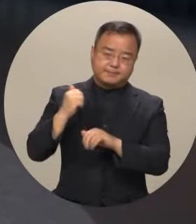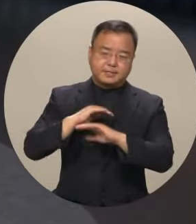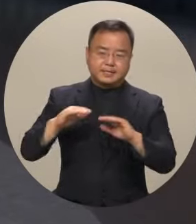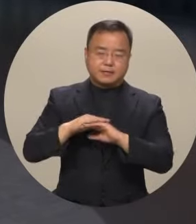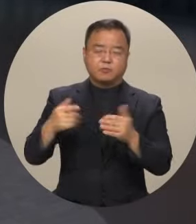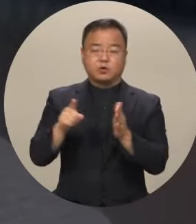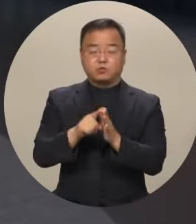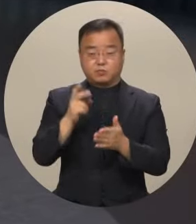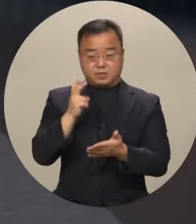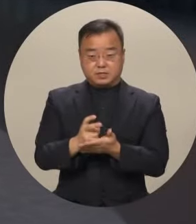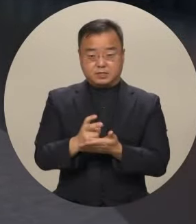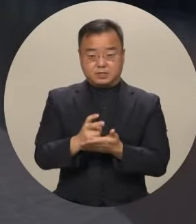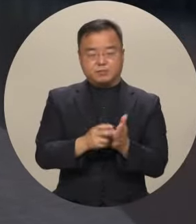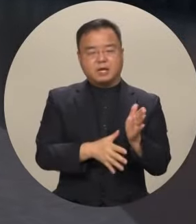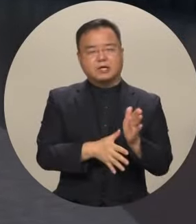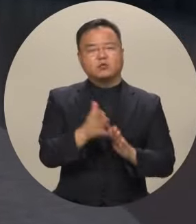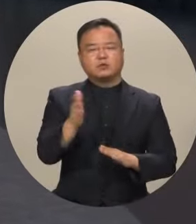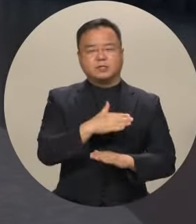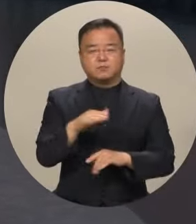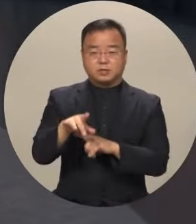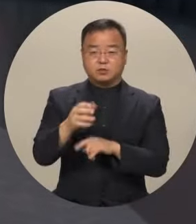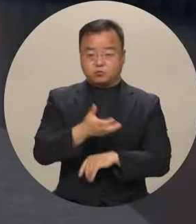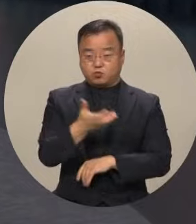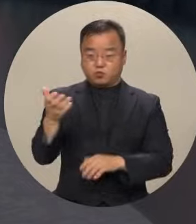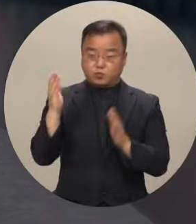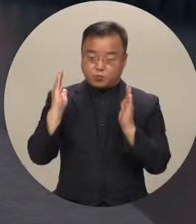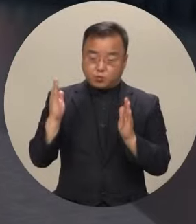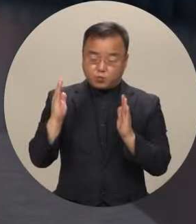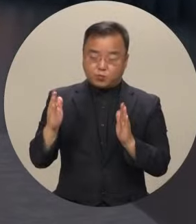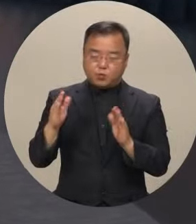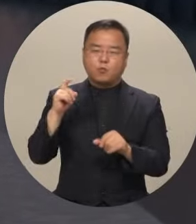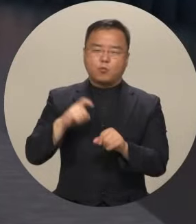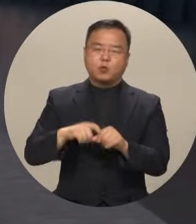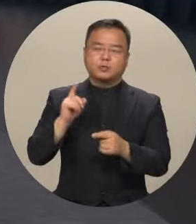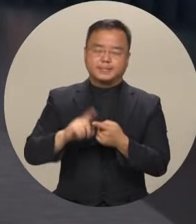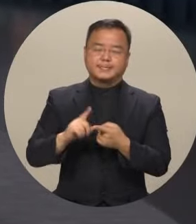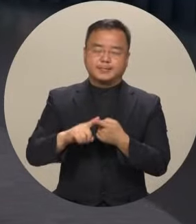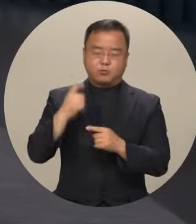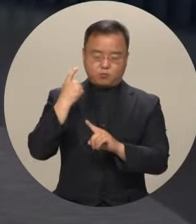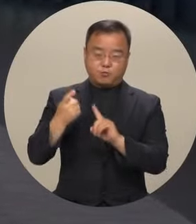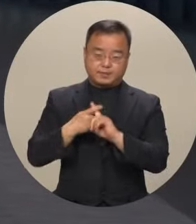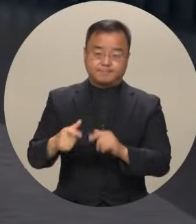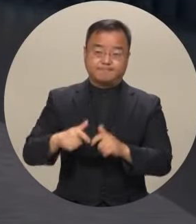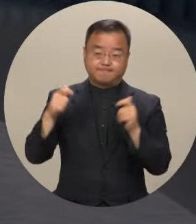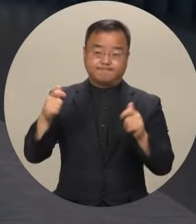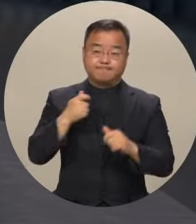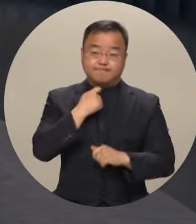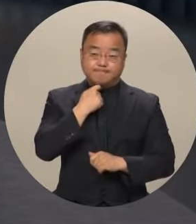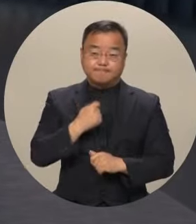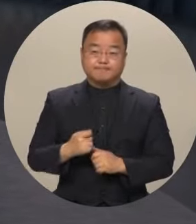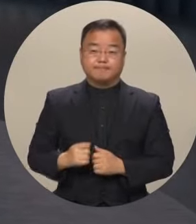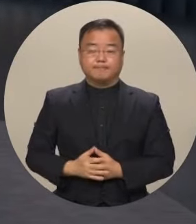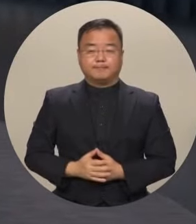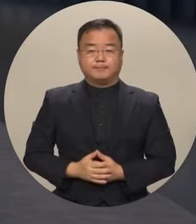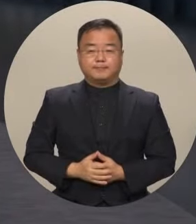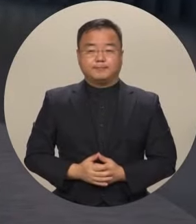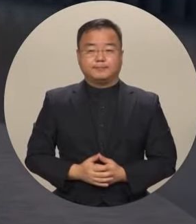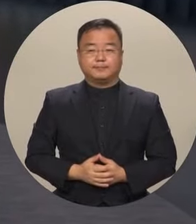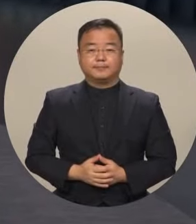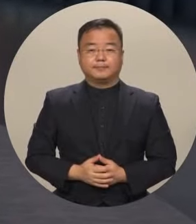제도 농촌 유학입니다이 취지를 잘 살릴 수 있도록 꾸준한 관심이 이어지기 바랍니다 서진석 기자 잘 들었습니다